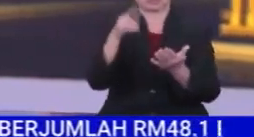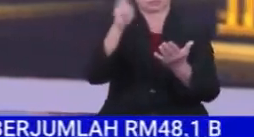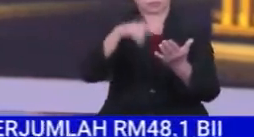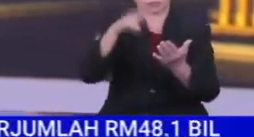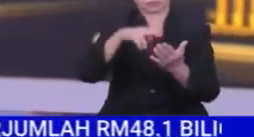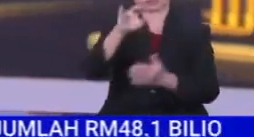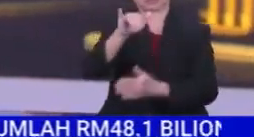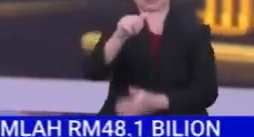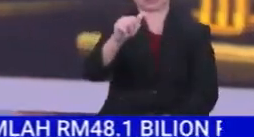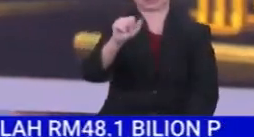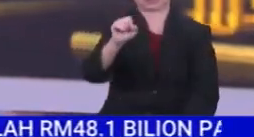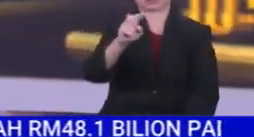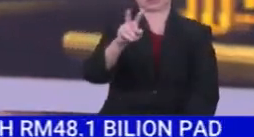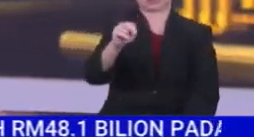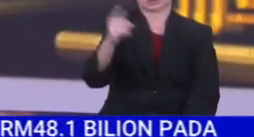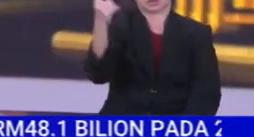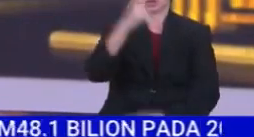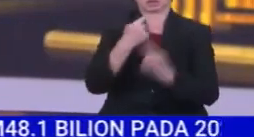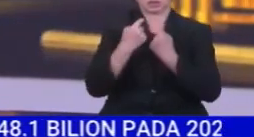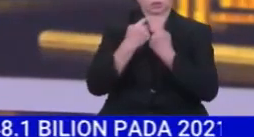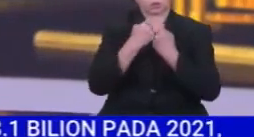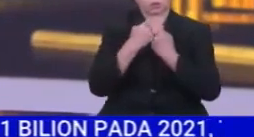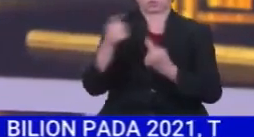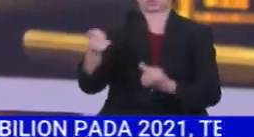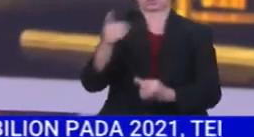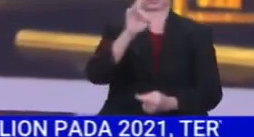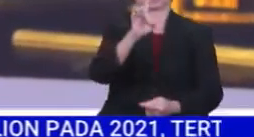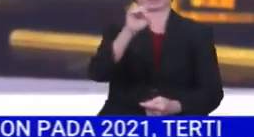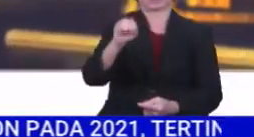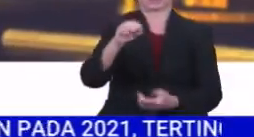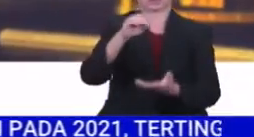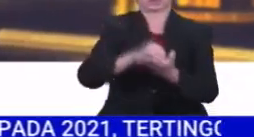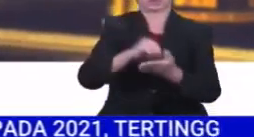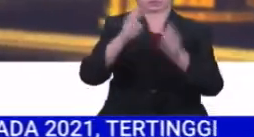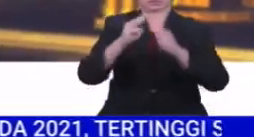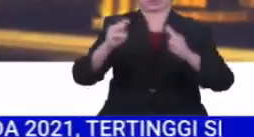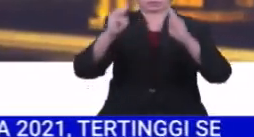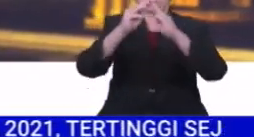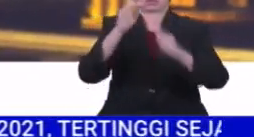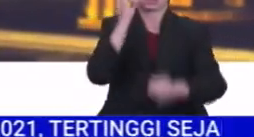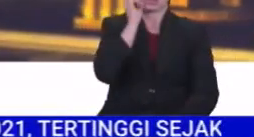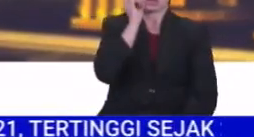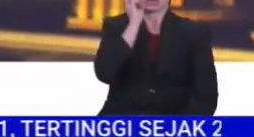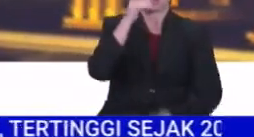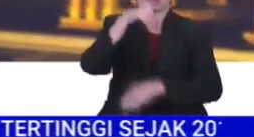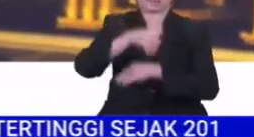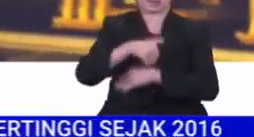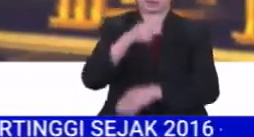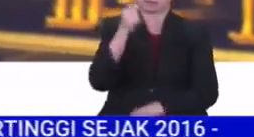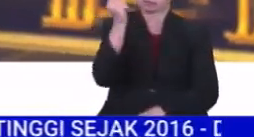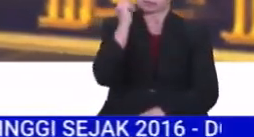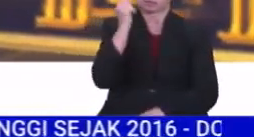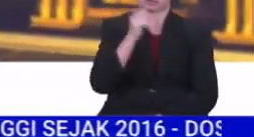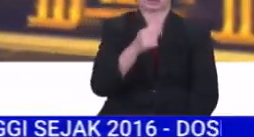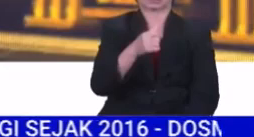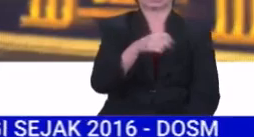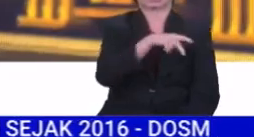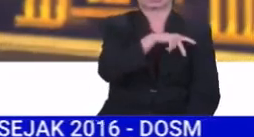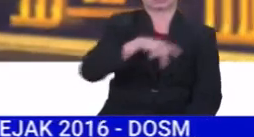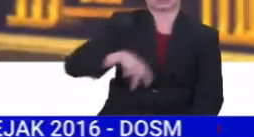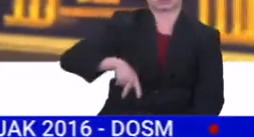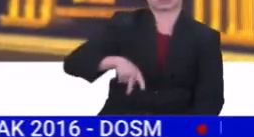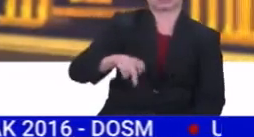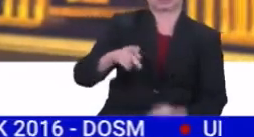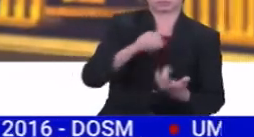sepenuh hati kepercayaan Baginda ke-80 di masjid Shaheer alustar malam tadi sudah berangkat sudah tegas Sultan